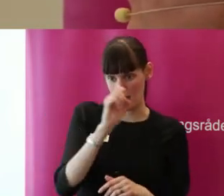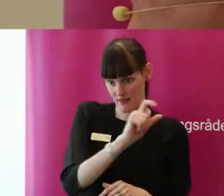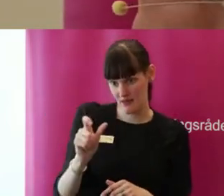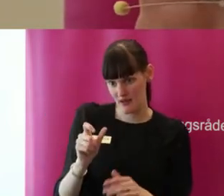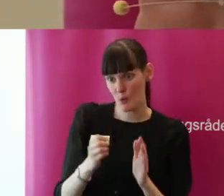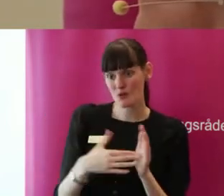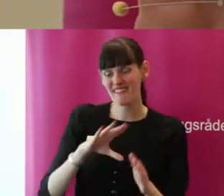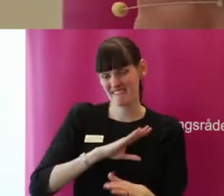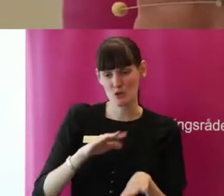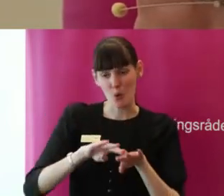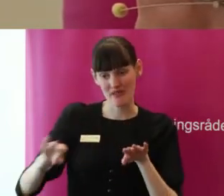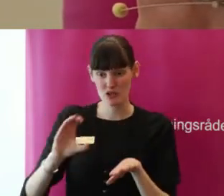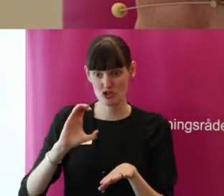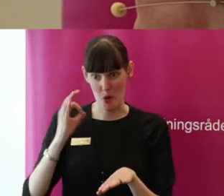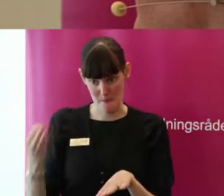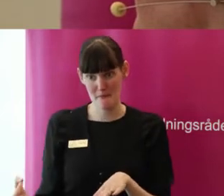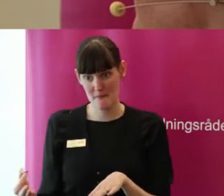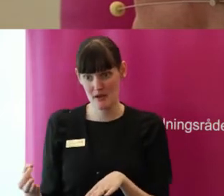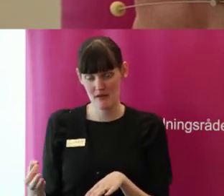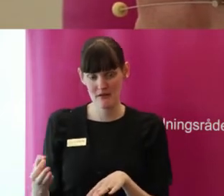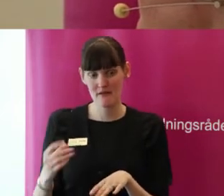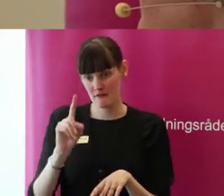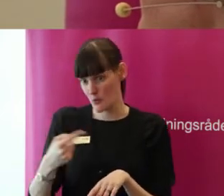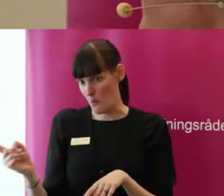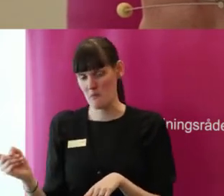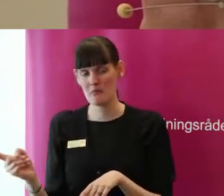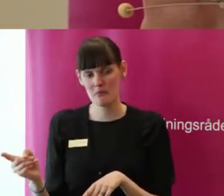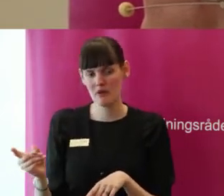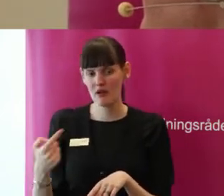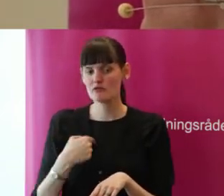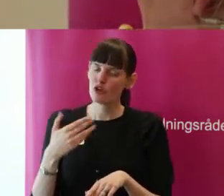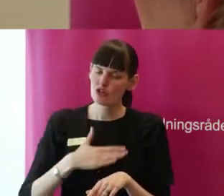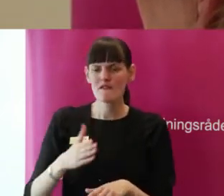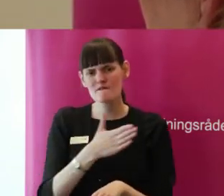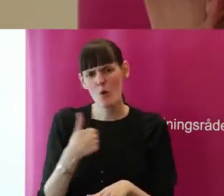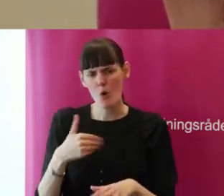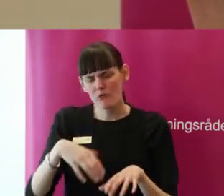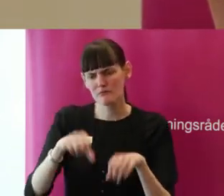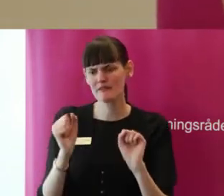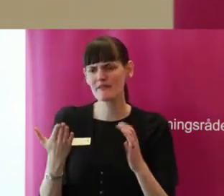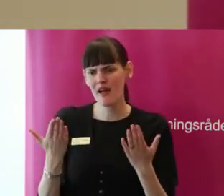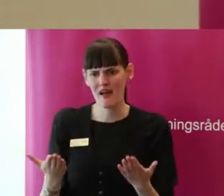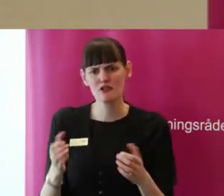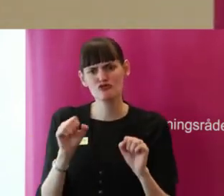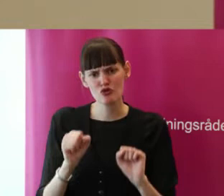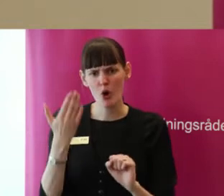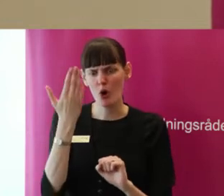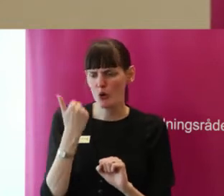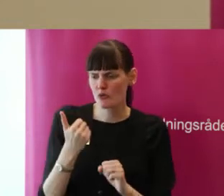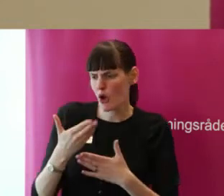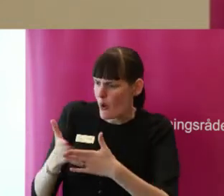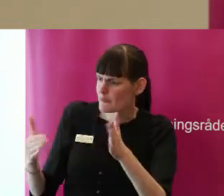som jag pratat väldigt mycket om. Och jag tycker att vår uppgift är verkligen att försöka vara en aktör och svara upp mot denna